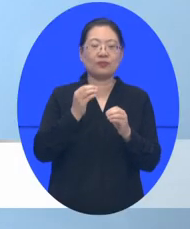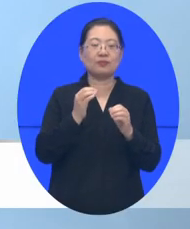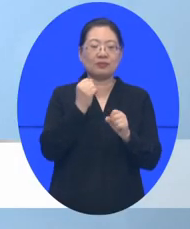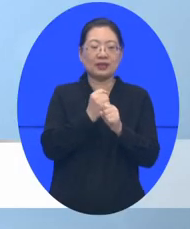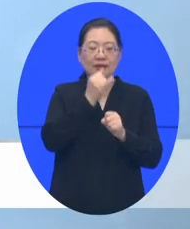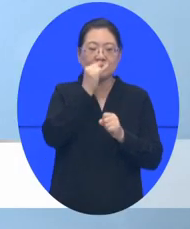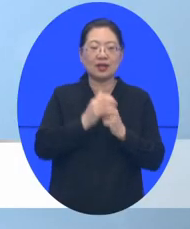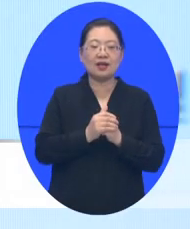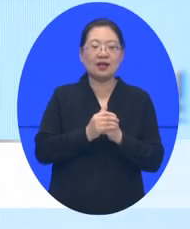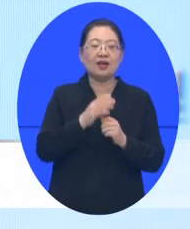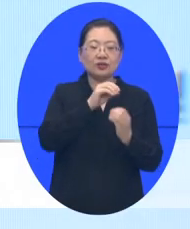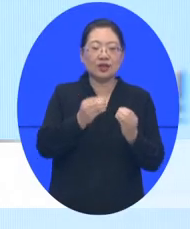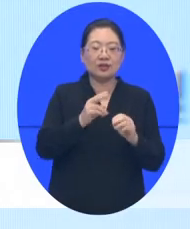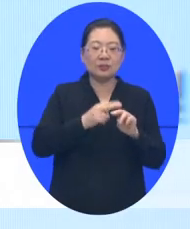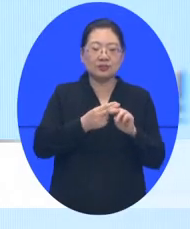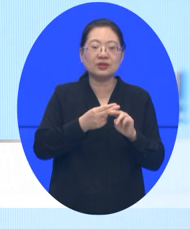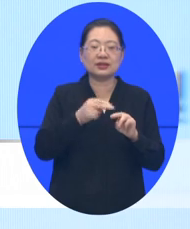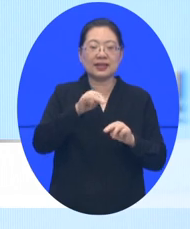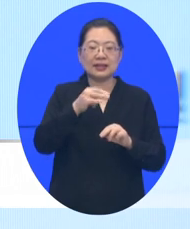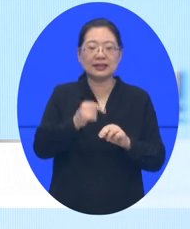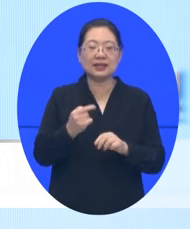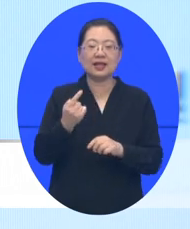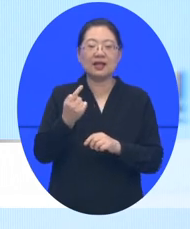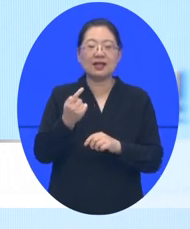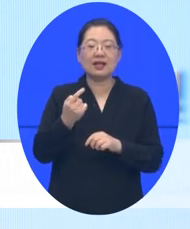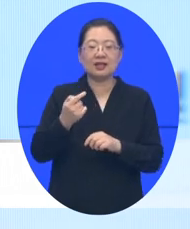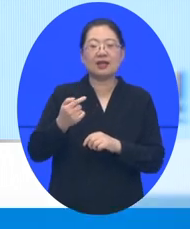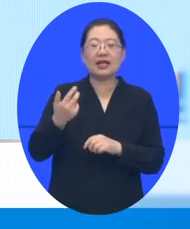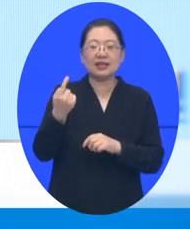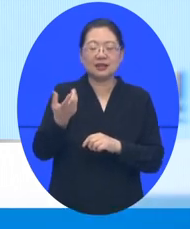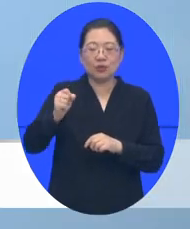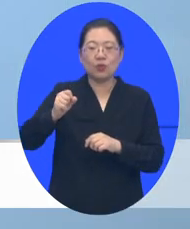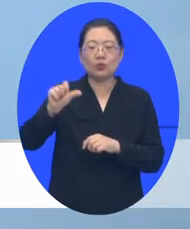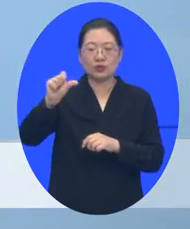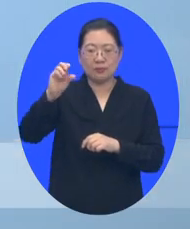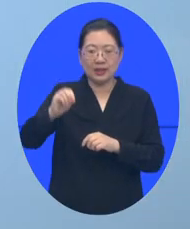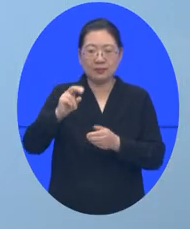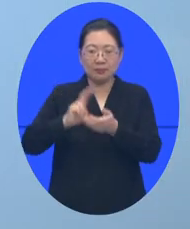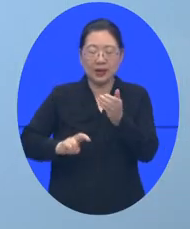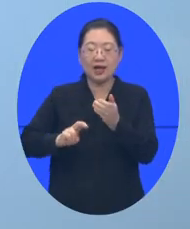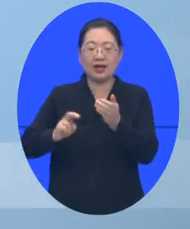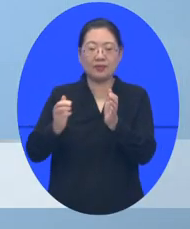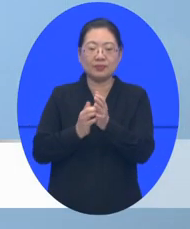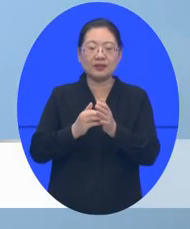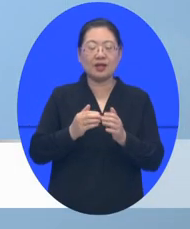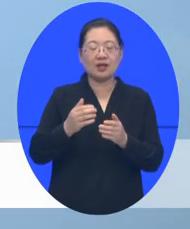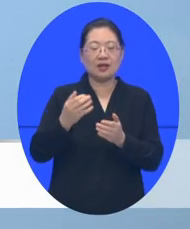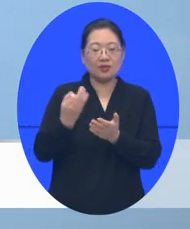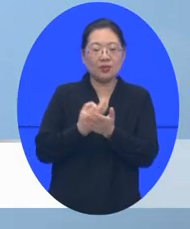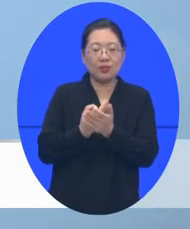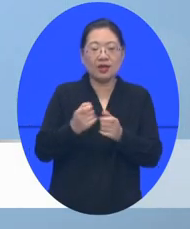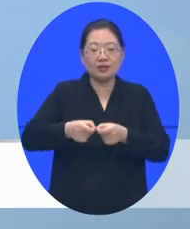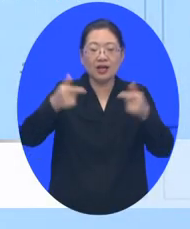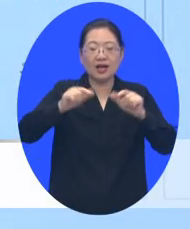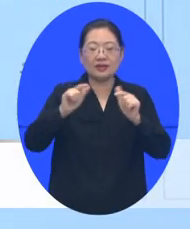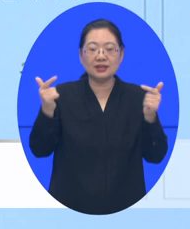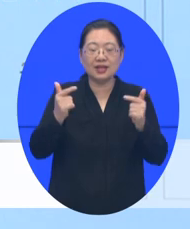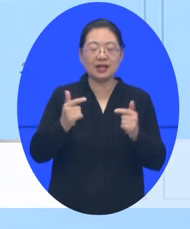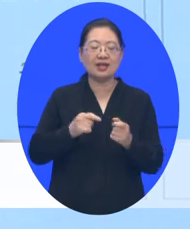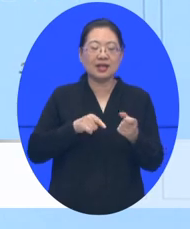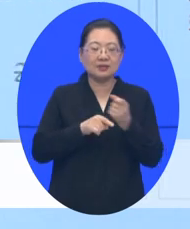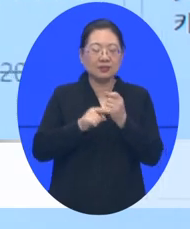올해 추석 선물 세트만 7천여 세트, 약 1억 5천만 원의 매출을 달성했습니다. 단순히 매출만 늘어난 것이